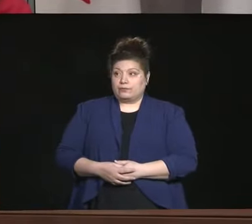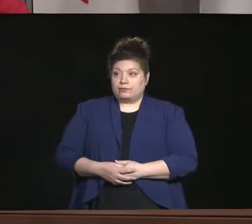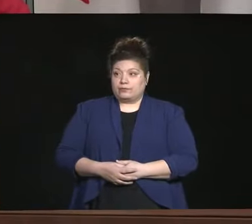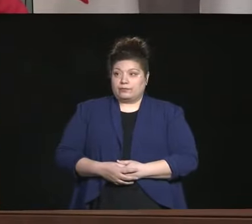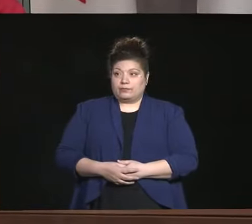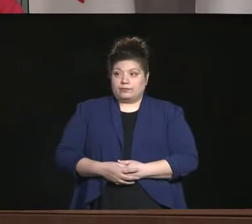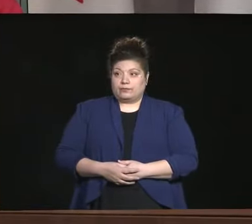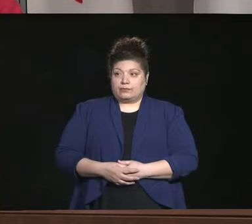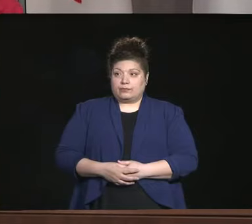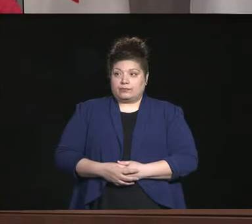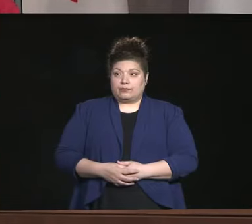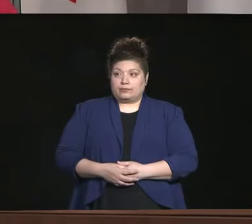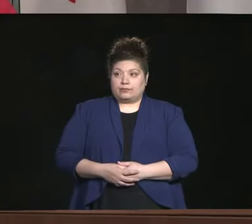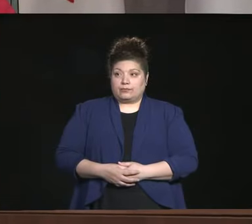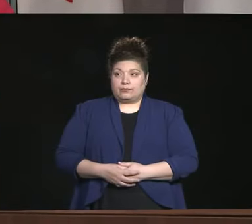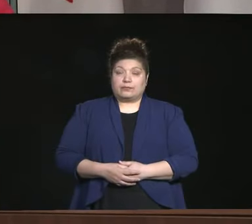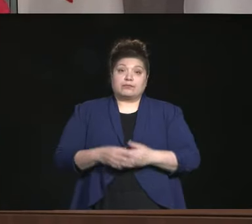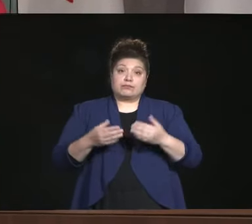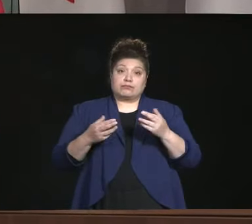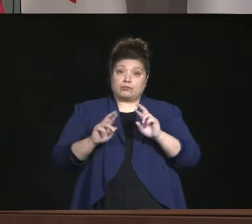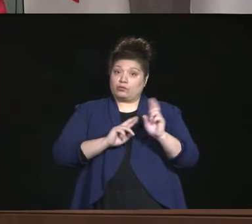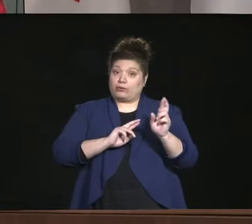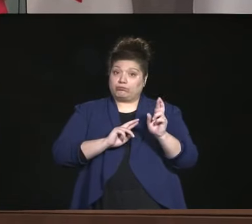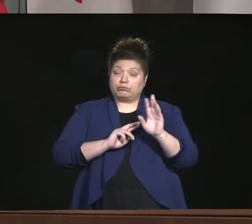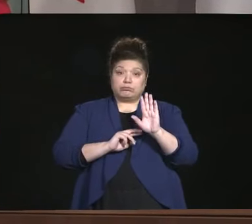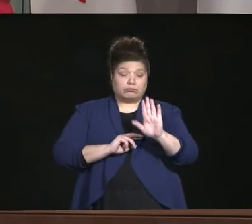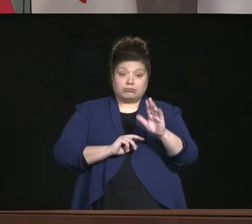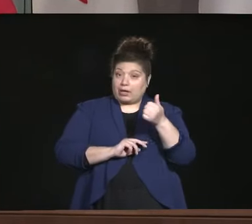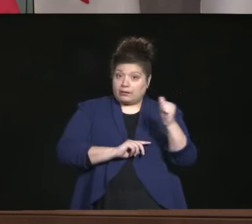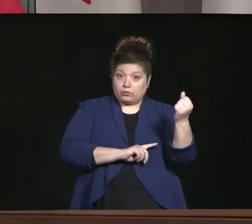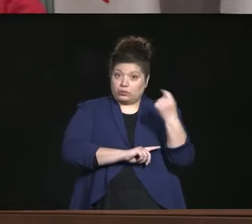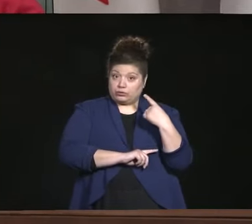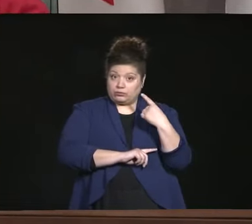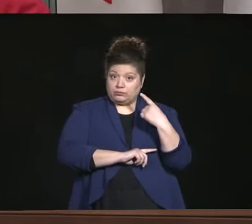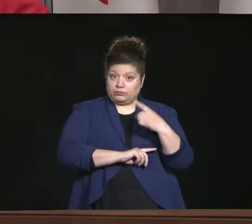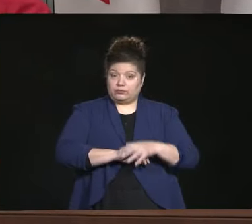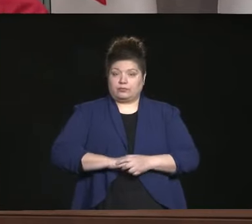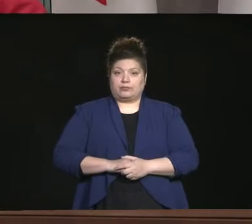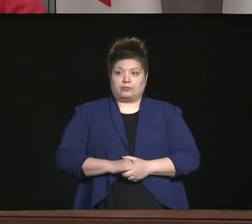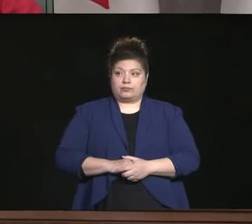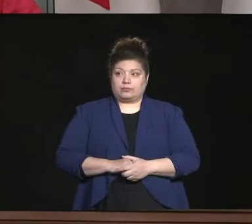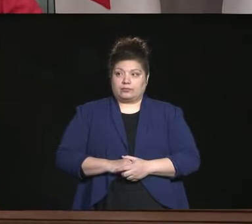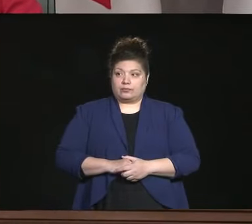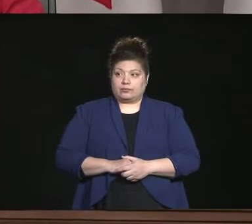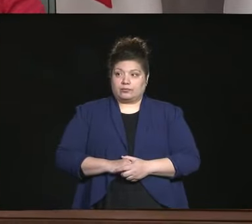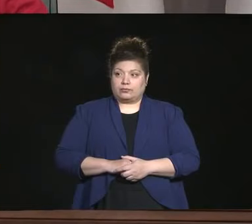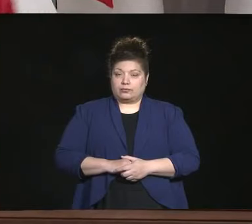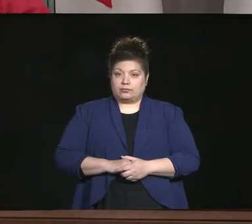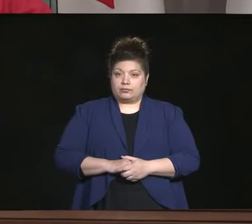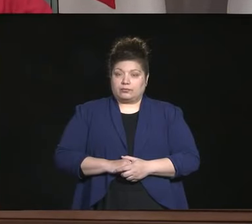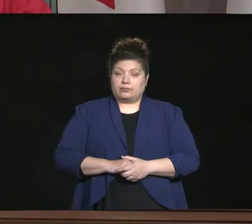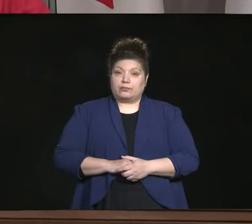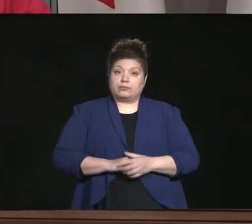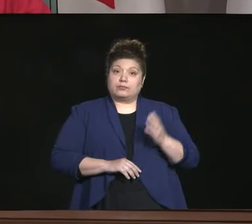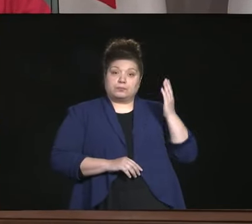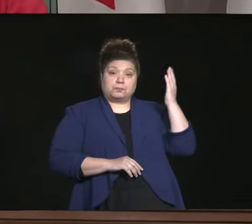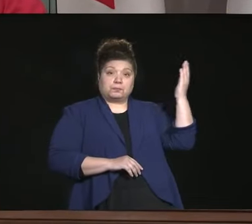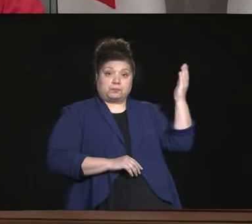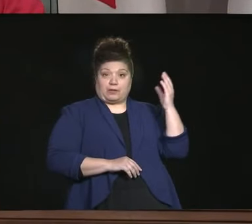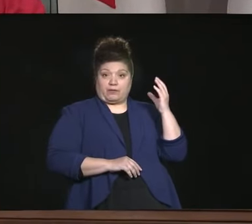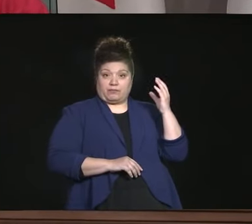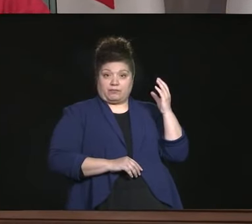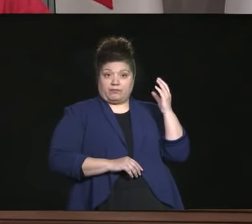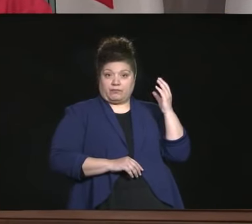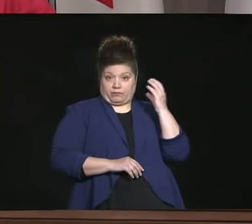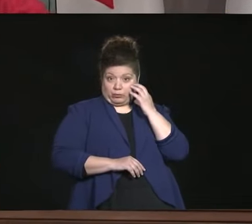questions. Merci. Alors, comme d'habitude, on va commencer par 3 questions au téléphone. 3 questions on the phone, 1 question, 1 follow-up, and then we'll turn to the room. Operator.